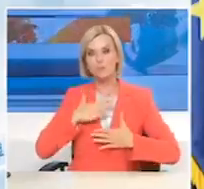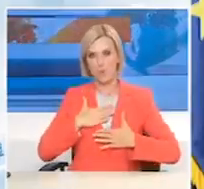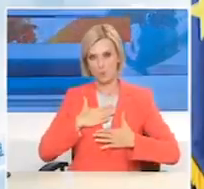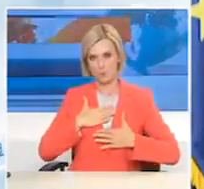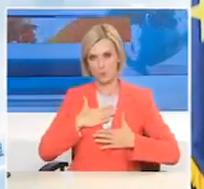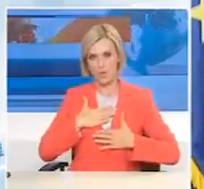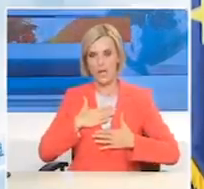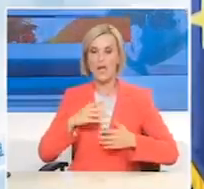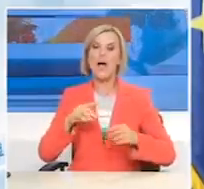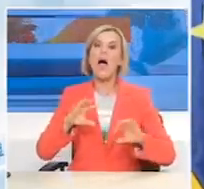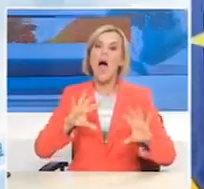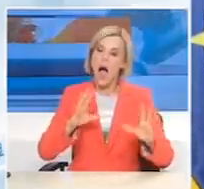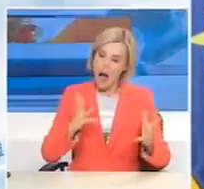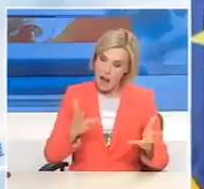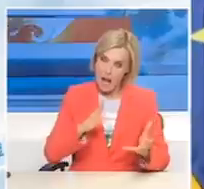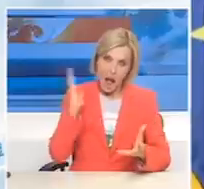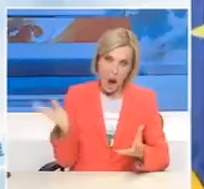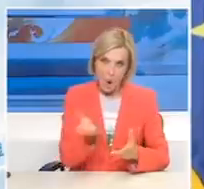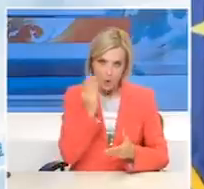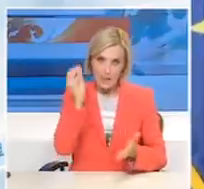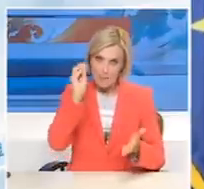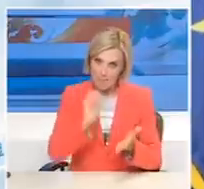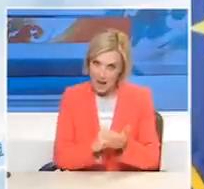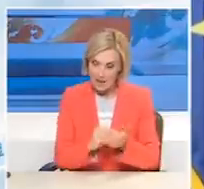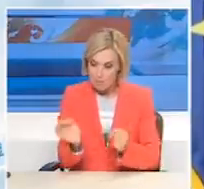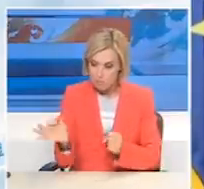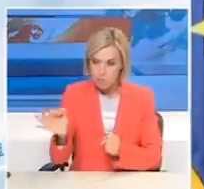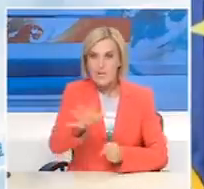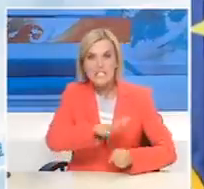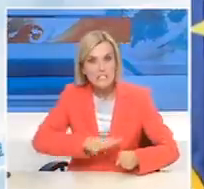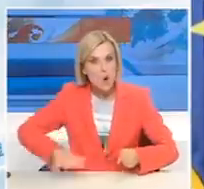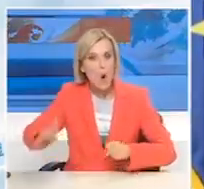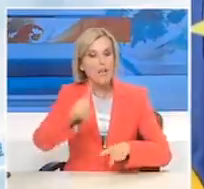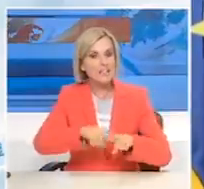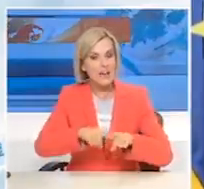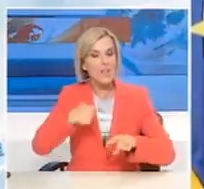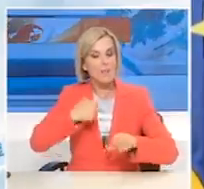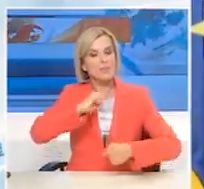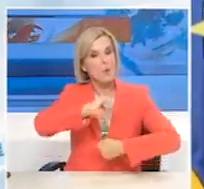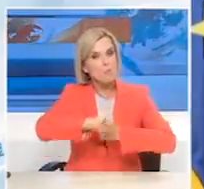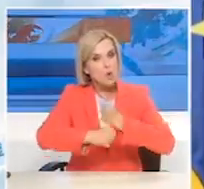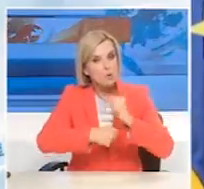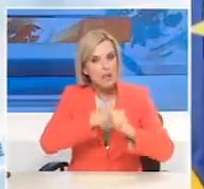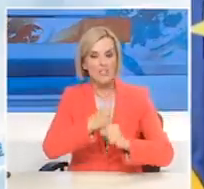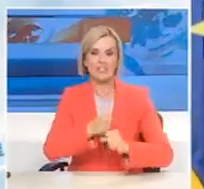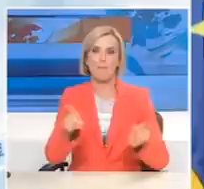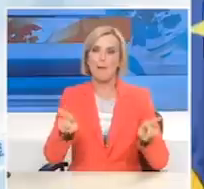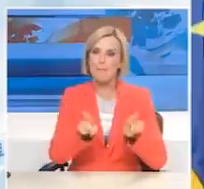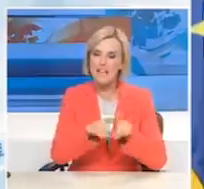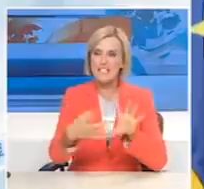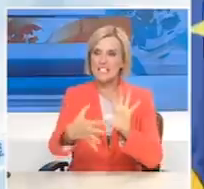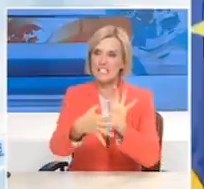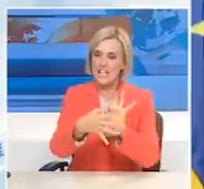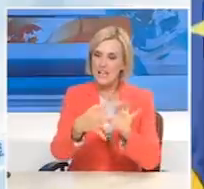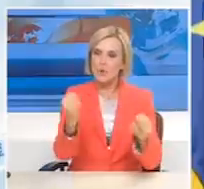παρουσιάστηκαν τα κρούσματα, αλλά για να μην παρουσιαστούν κρούσματα σε όλη την Ελλάδα. Η συντριπτική πλειοψηφία των αυτοδιοικητικών, των